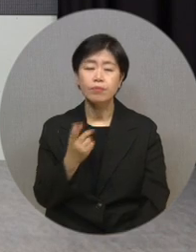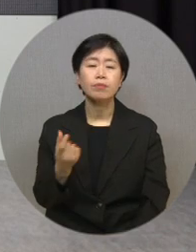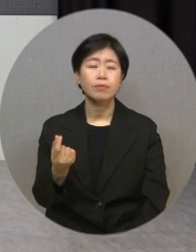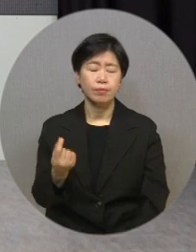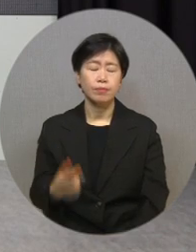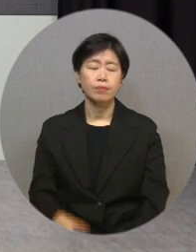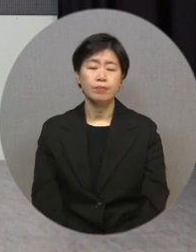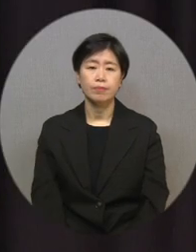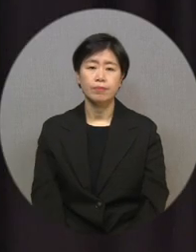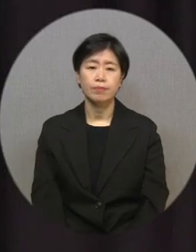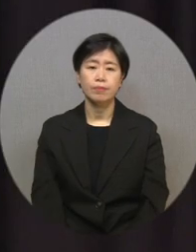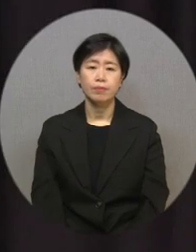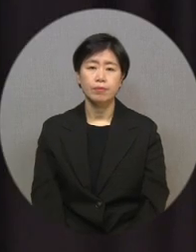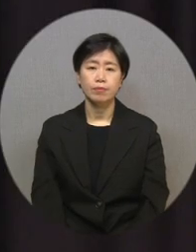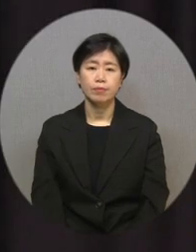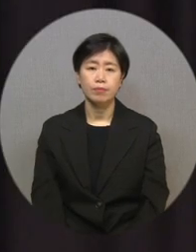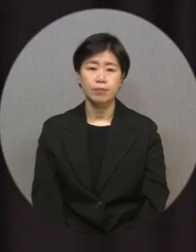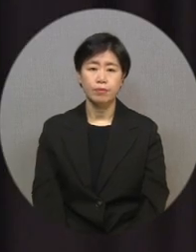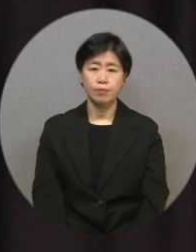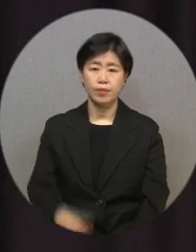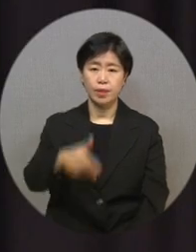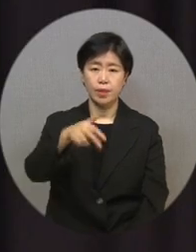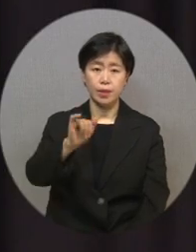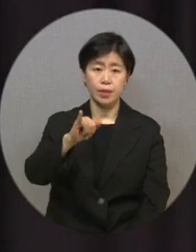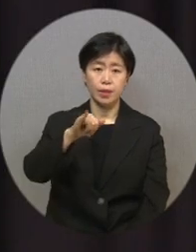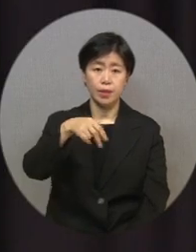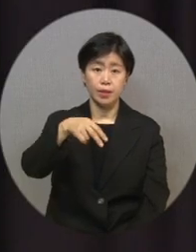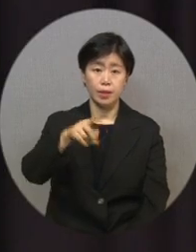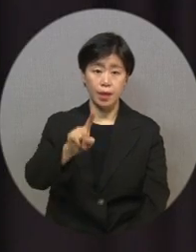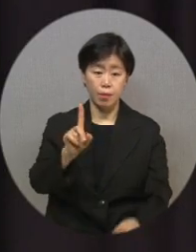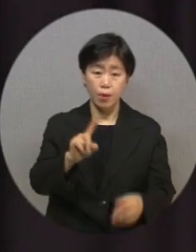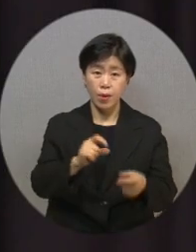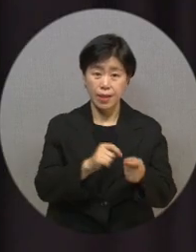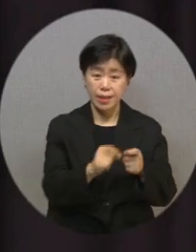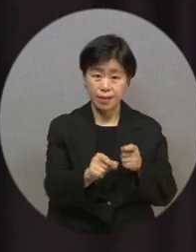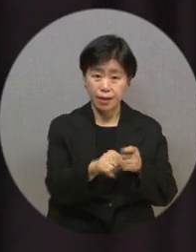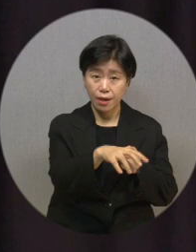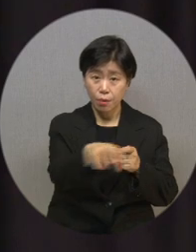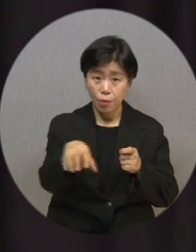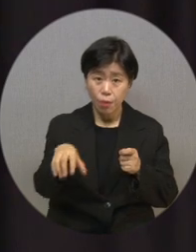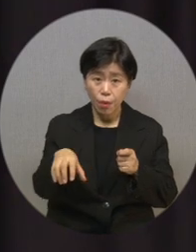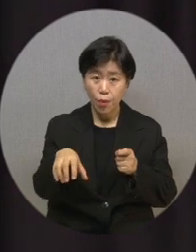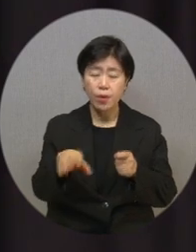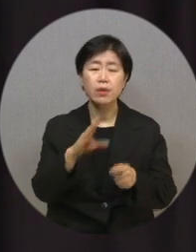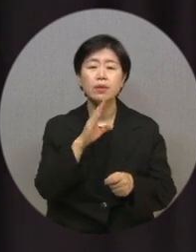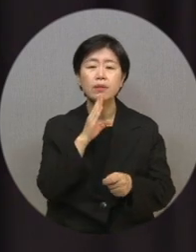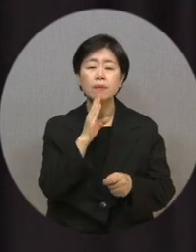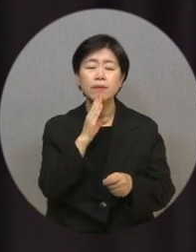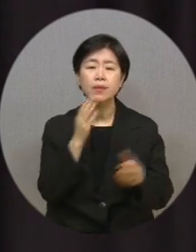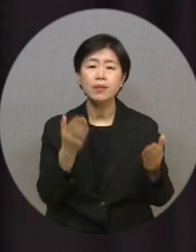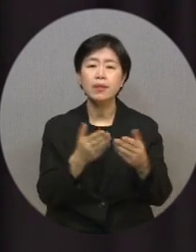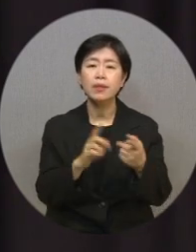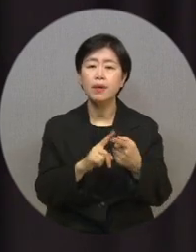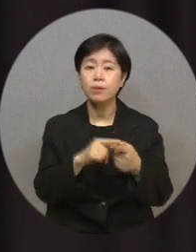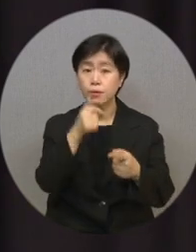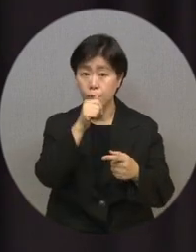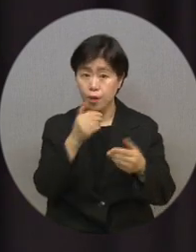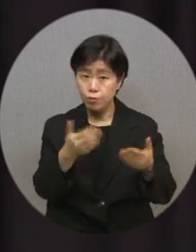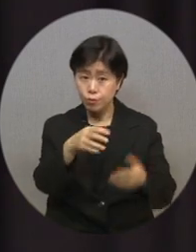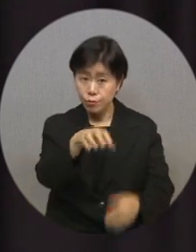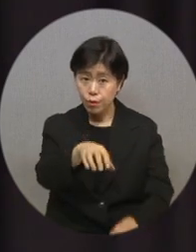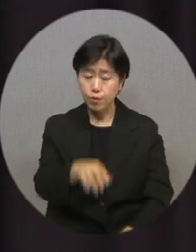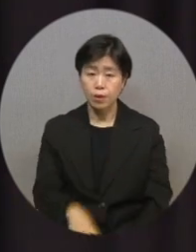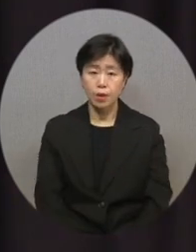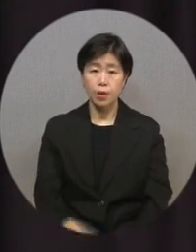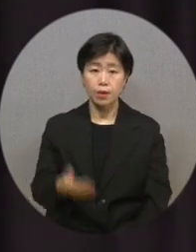이제 어 저희가 아까 지사는 직접적인 추어 발선 공간이라고 하면 지금 말씀해 선생님이 말씀해 주신 다섯 개의